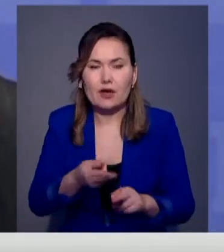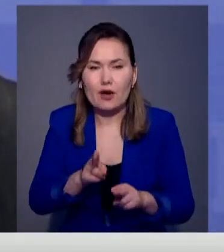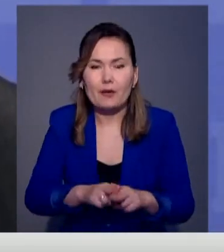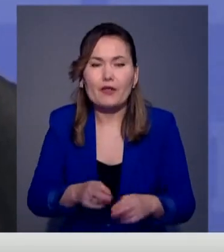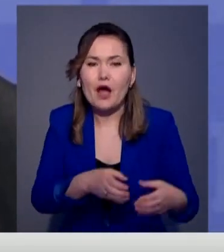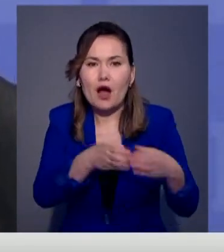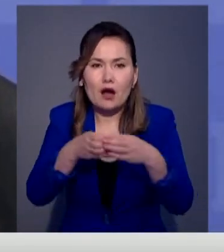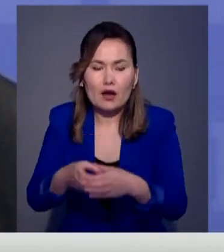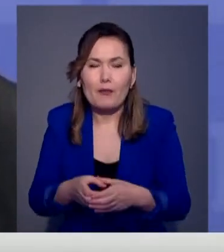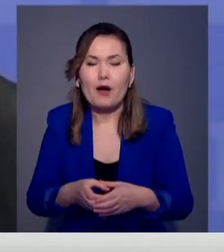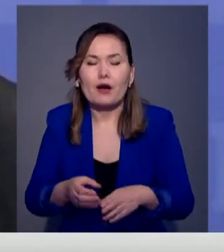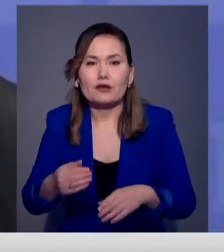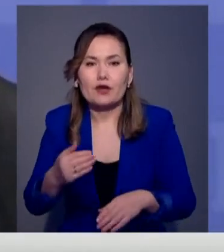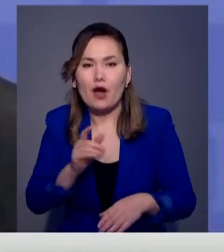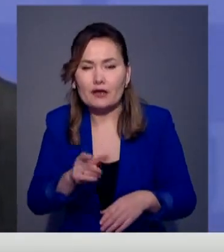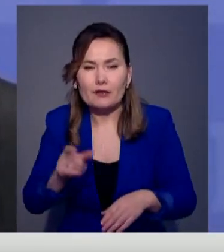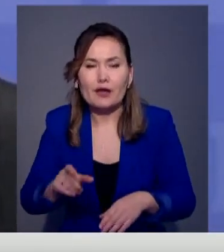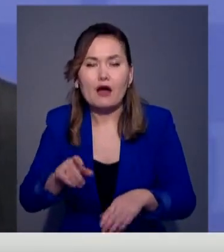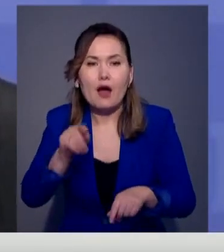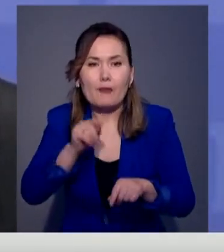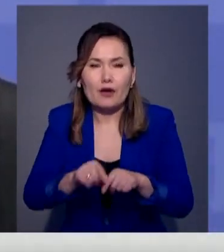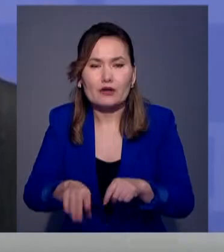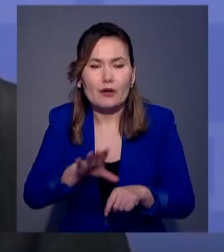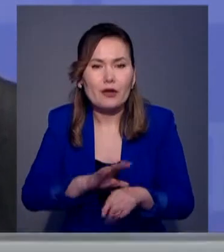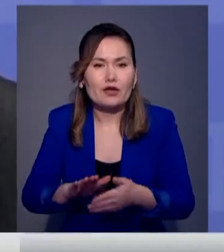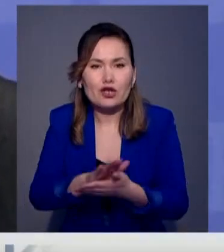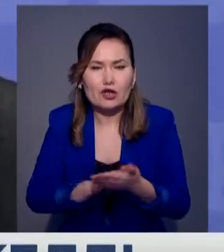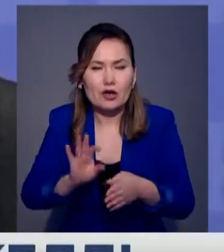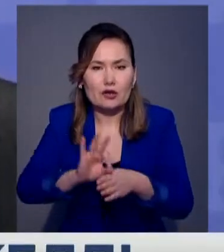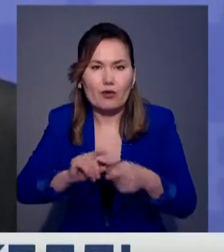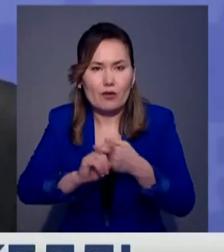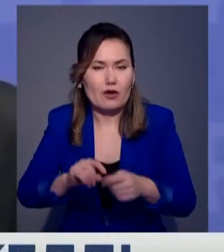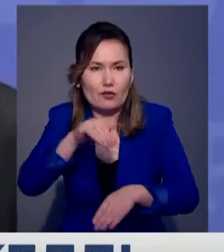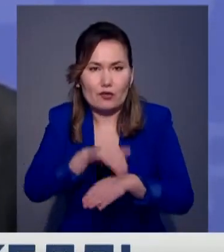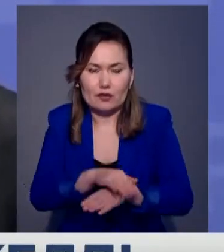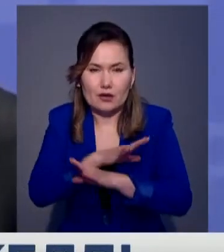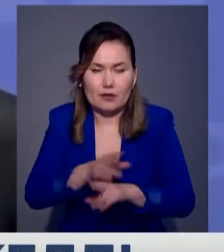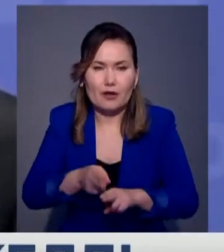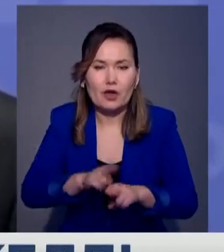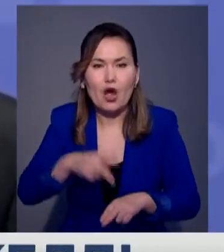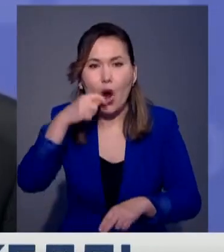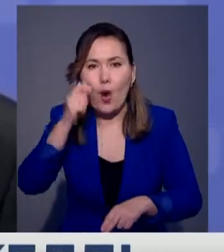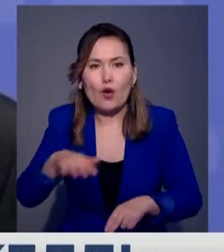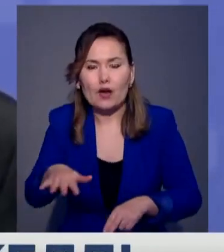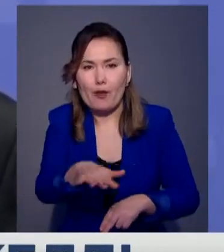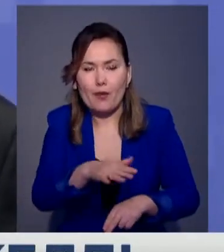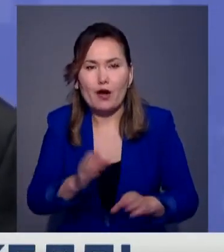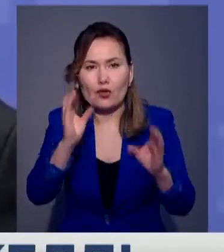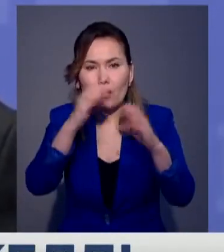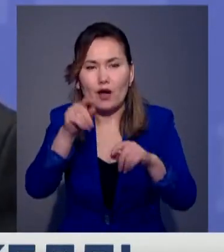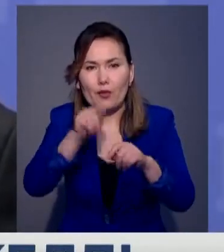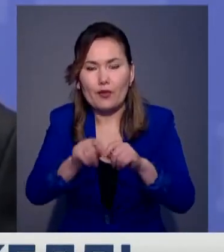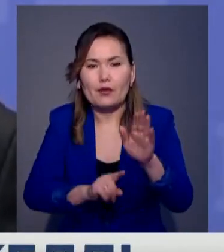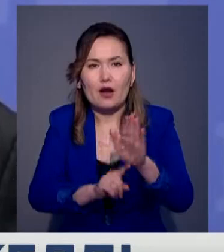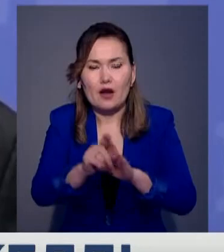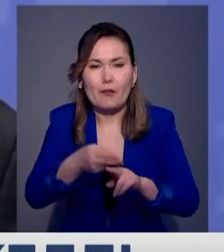адамдардың ешқайсысынан аурудың белгілері байқалмайды. Олар тексерістен күніне 2 рет өтеді. Украинада ауруды анықтайтын тест жүйе пайда болды. Сол